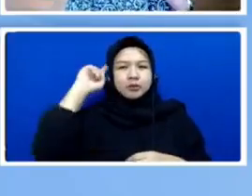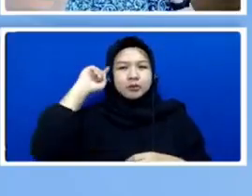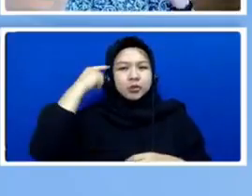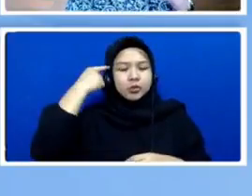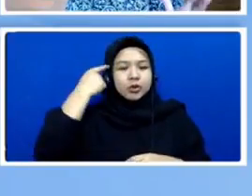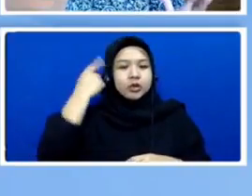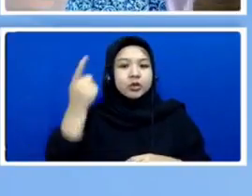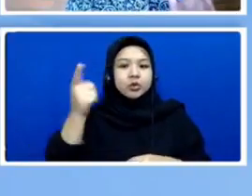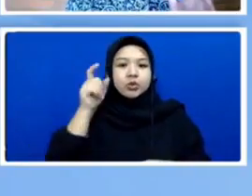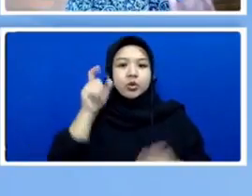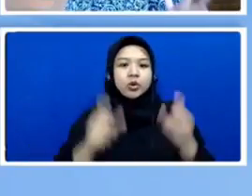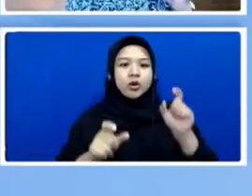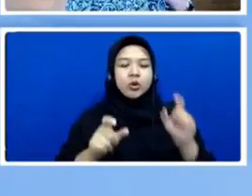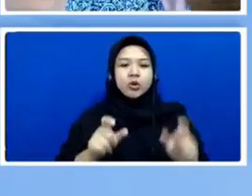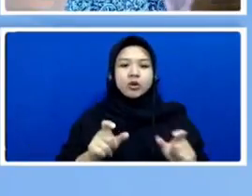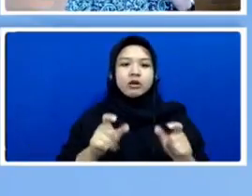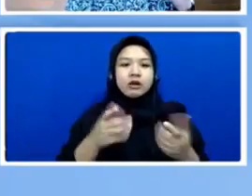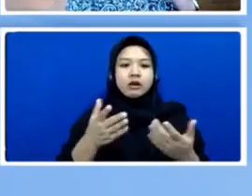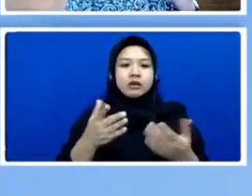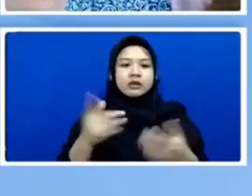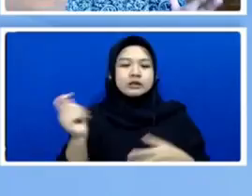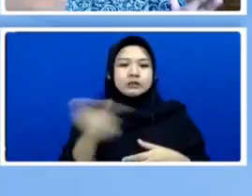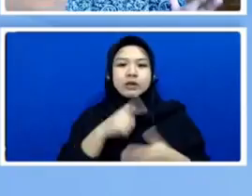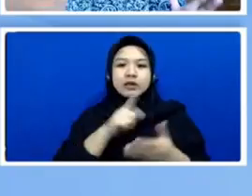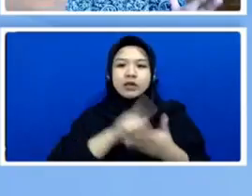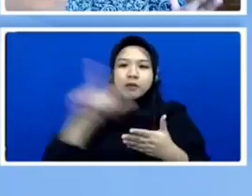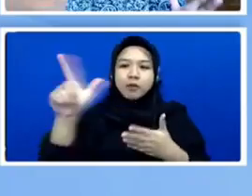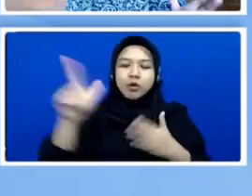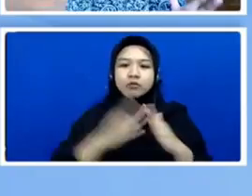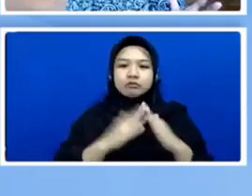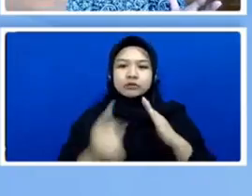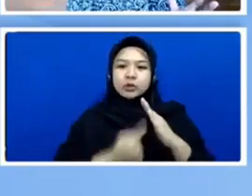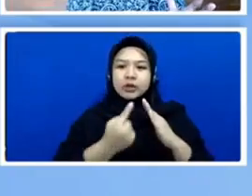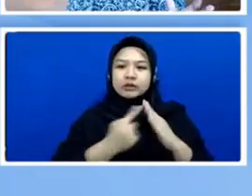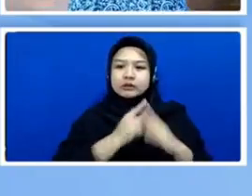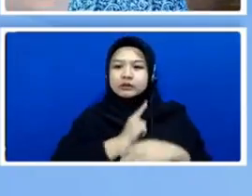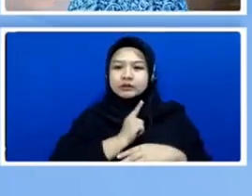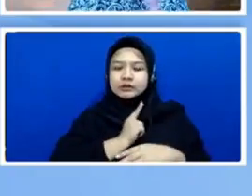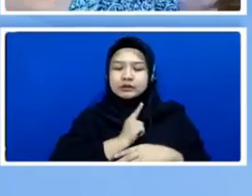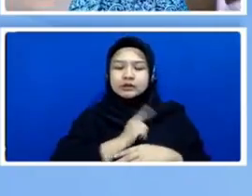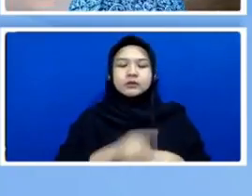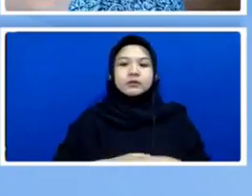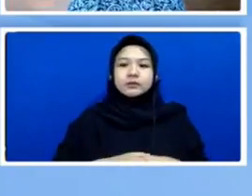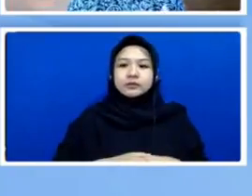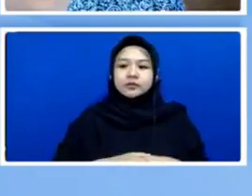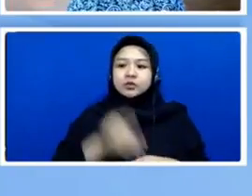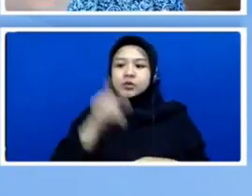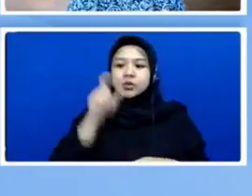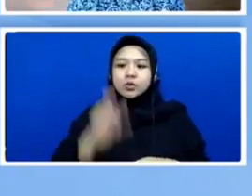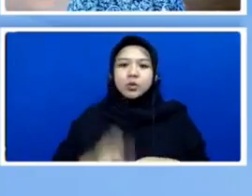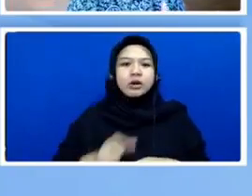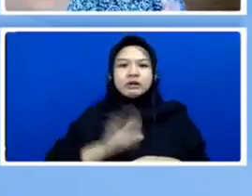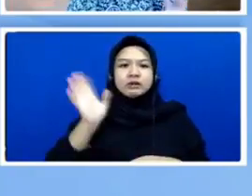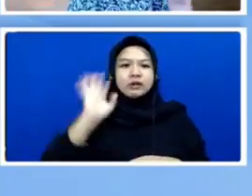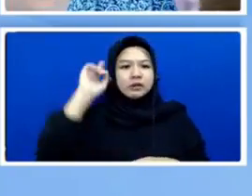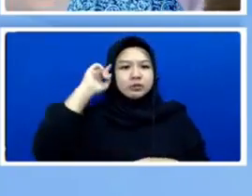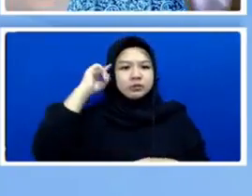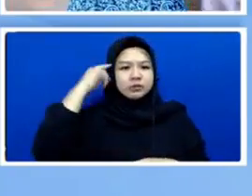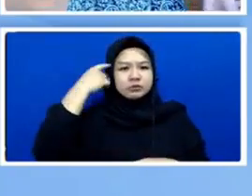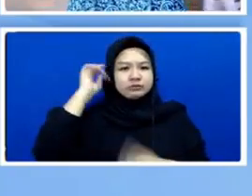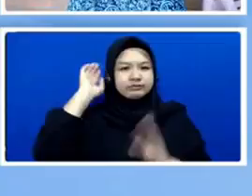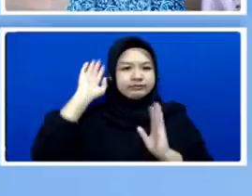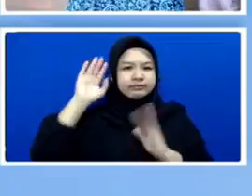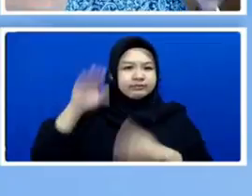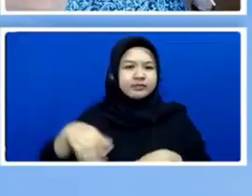adalah mereka yang cenderung segera melapor dan mengisolasi diri. Nah, titik ekstrimnya adalah orang yang sangat tidak peduli. Kita bisa lihat di sini,